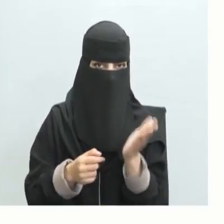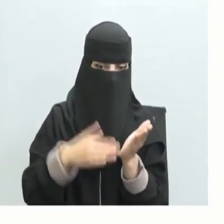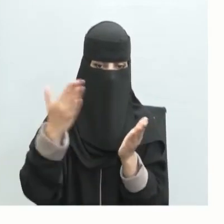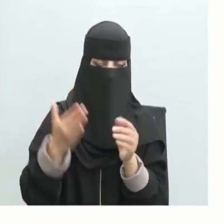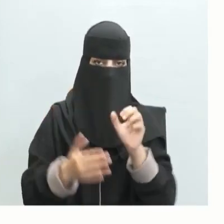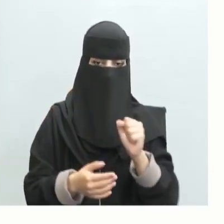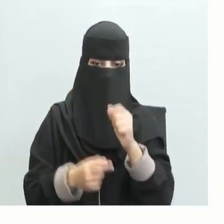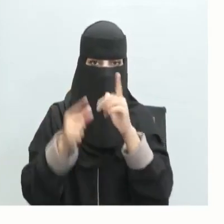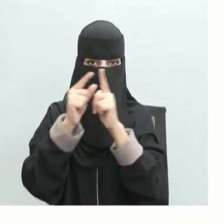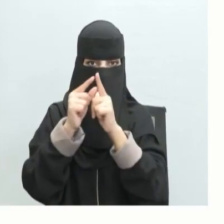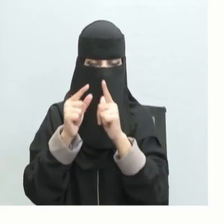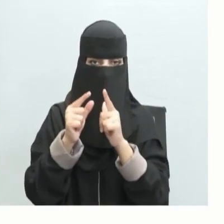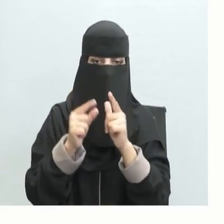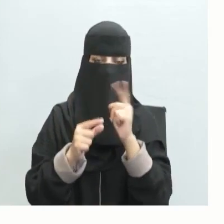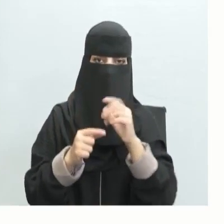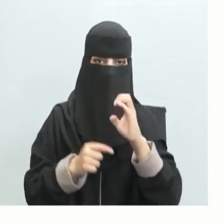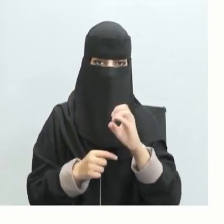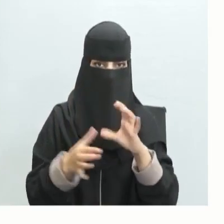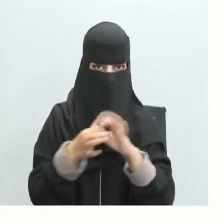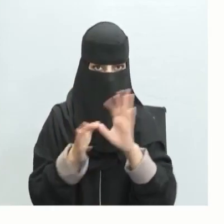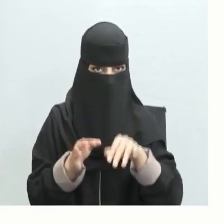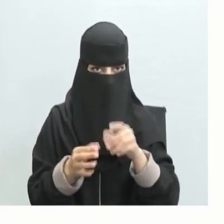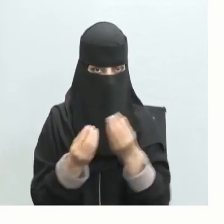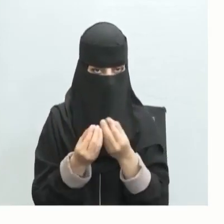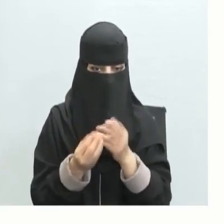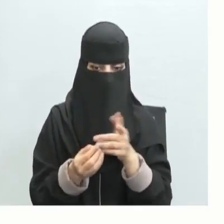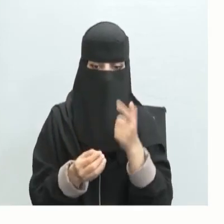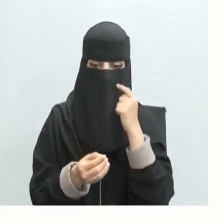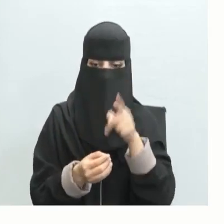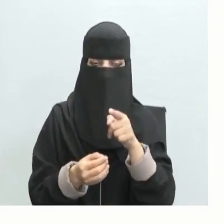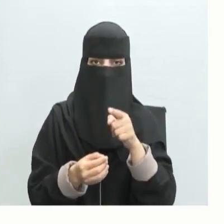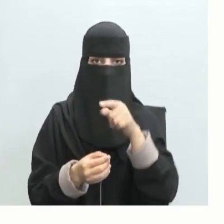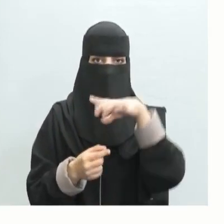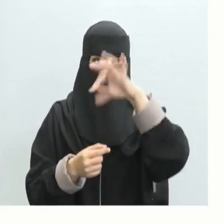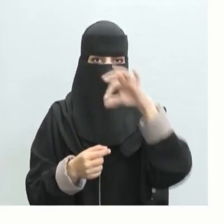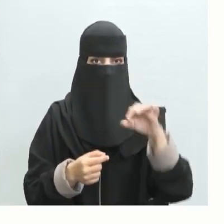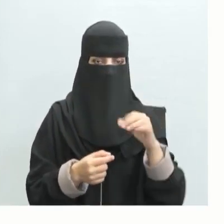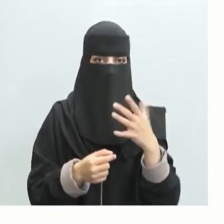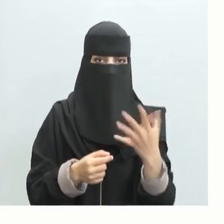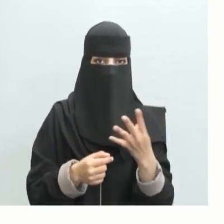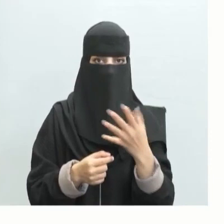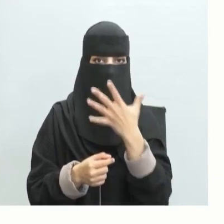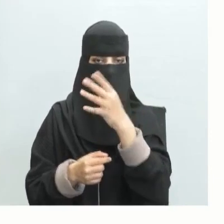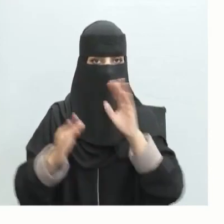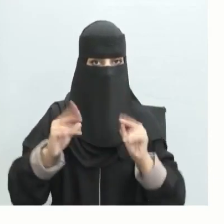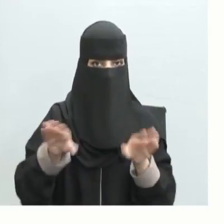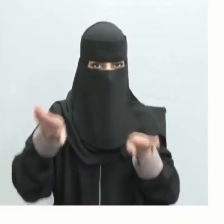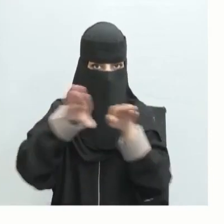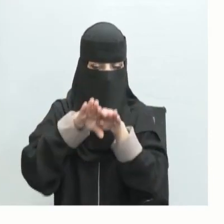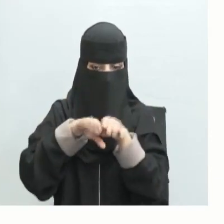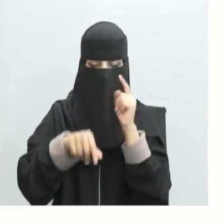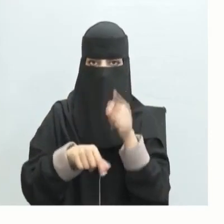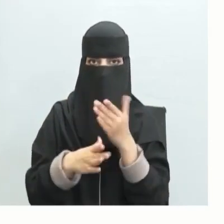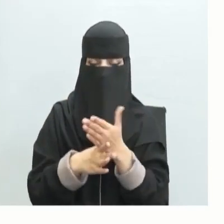وبي وس هل يوجد علاقه في ما بينها طبعا الزاويتين 45 و45 متطابقتين